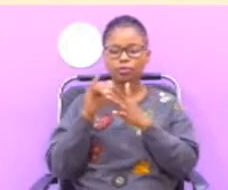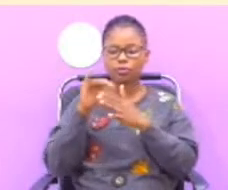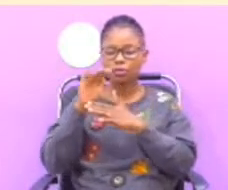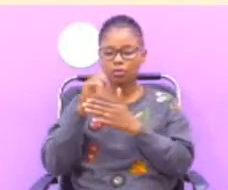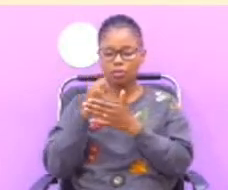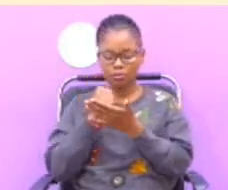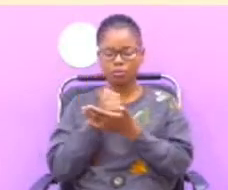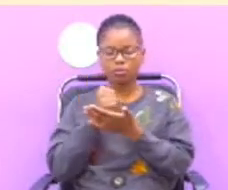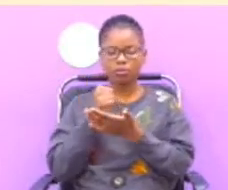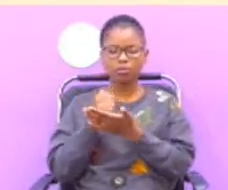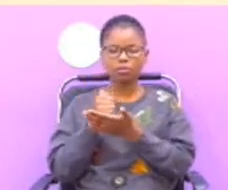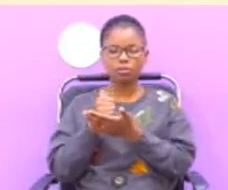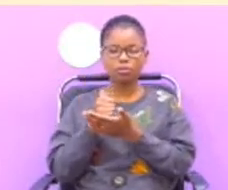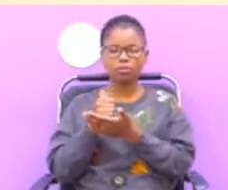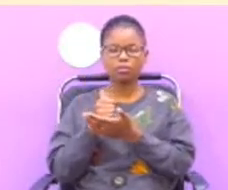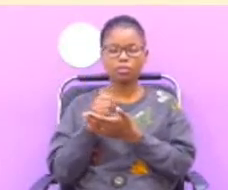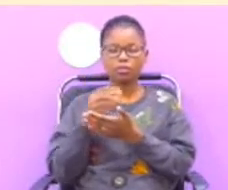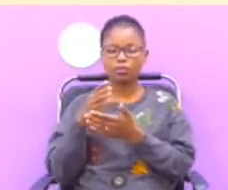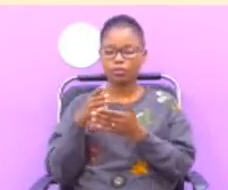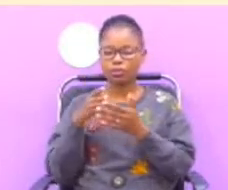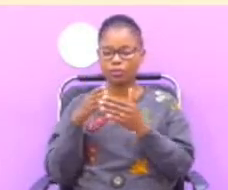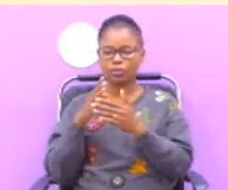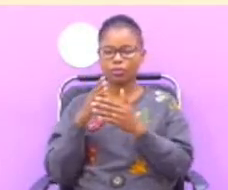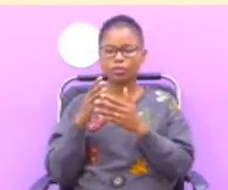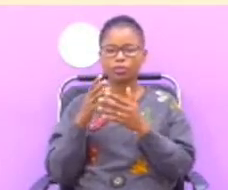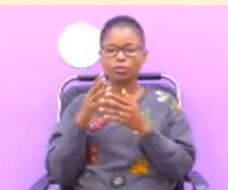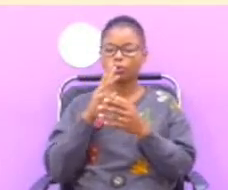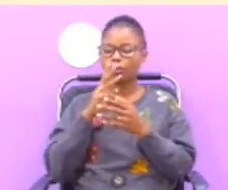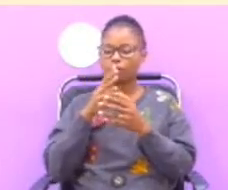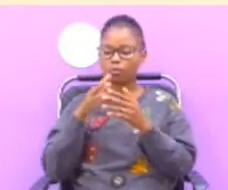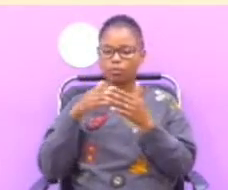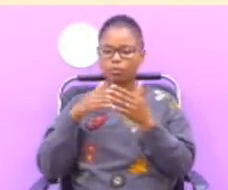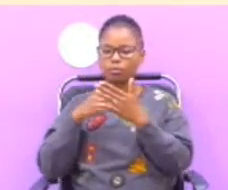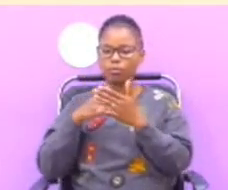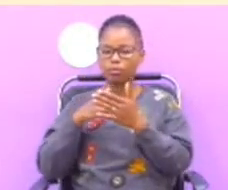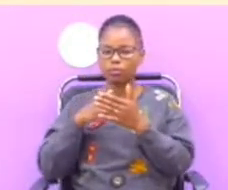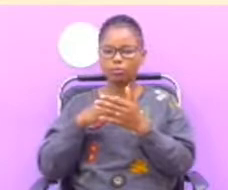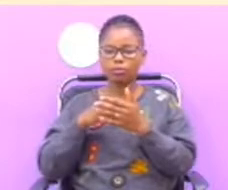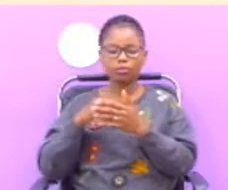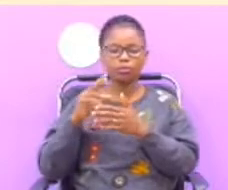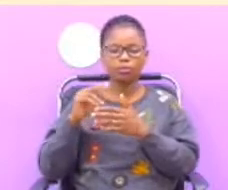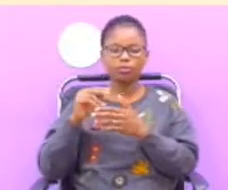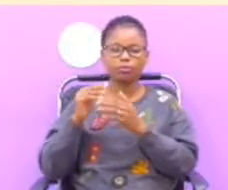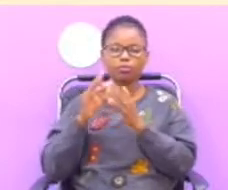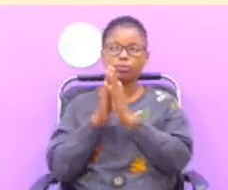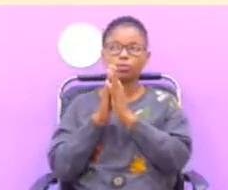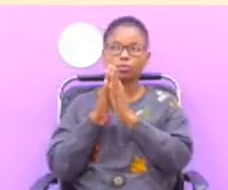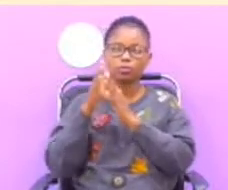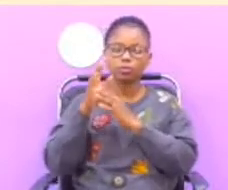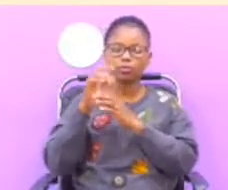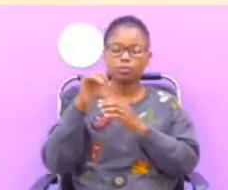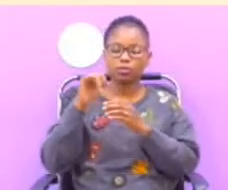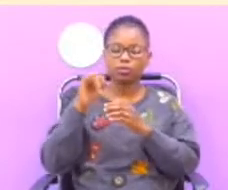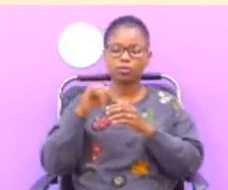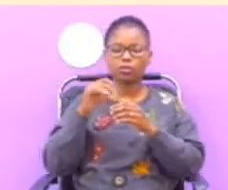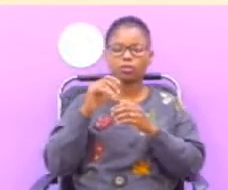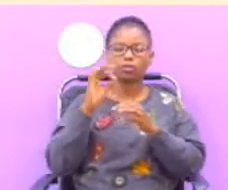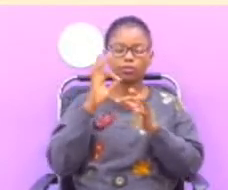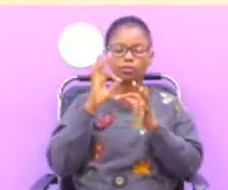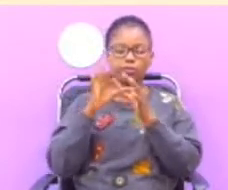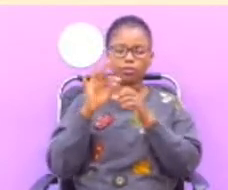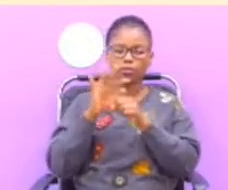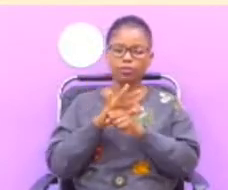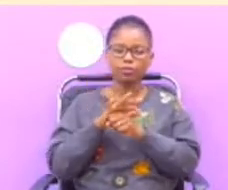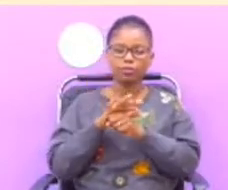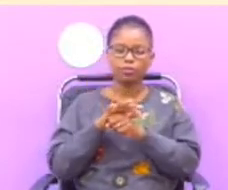ya kuigira ayari ya mali ile muno. Gai wito ni mwihokeku. Ogwo ona hau ule yona